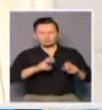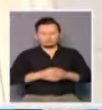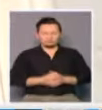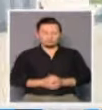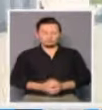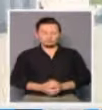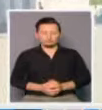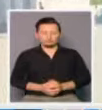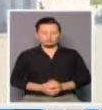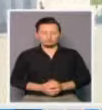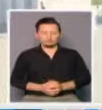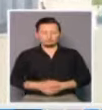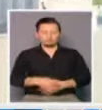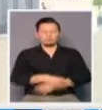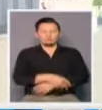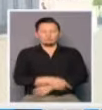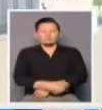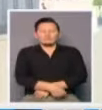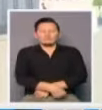Отечества.